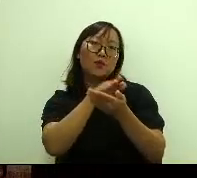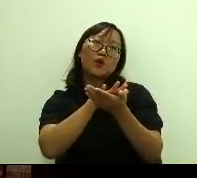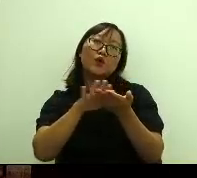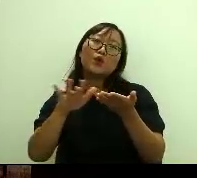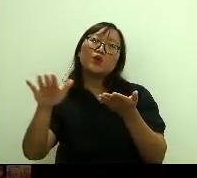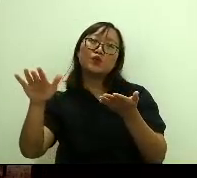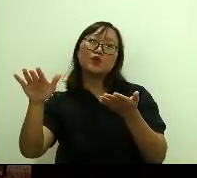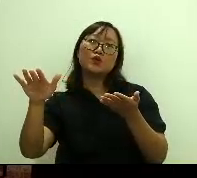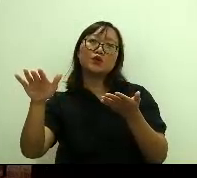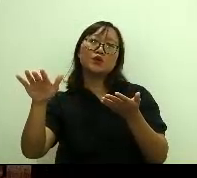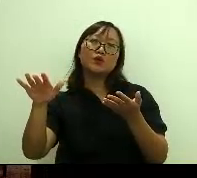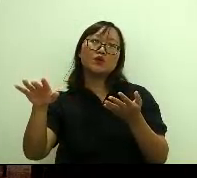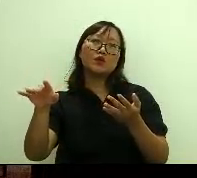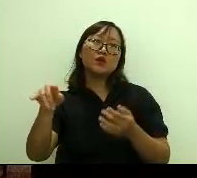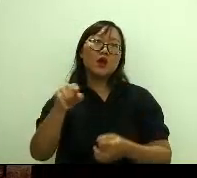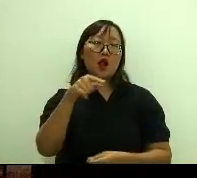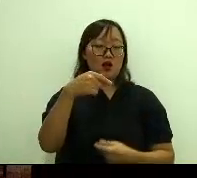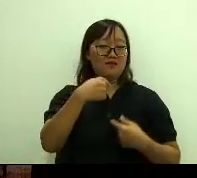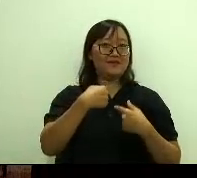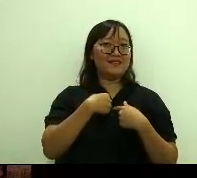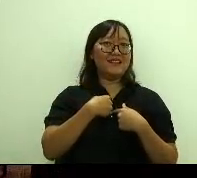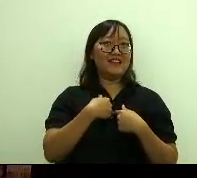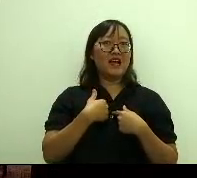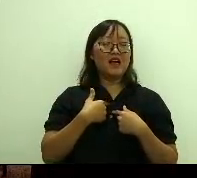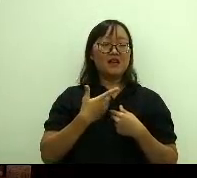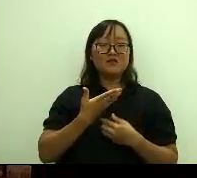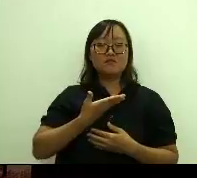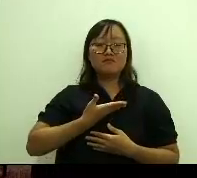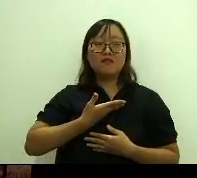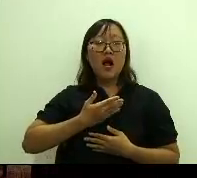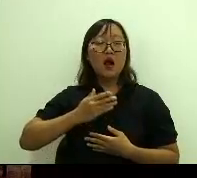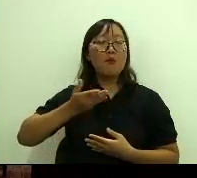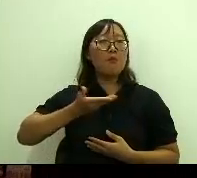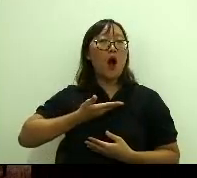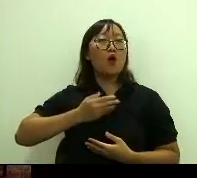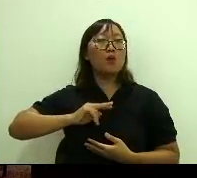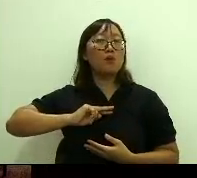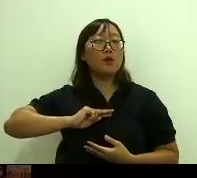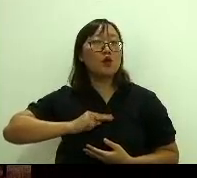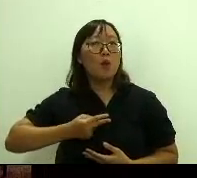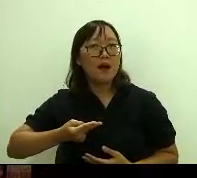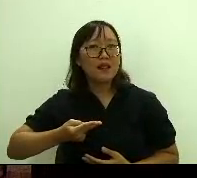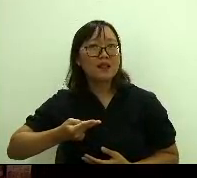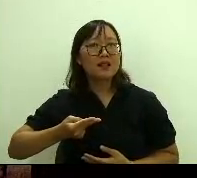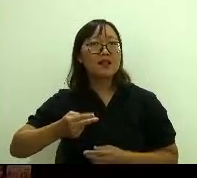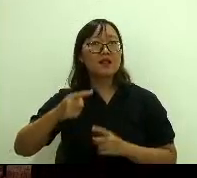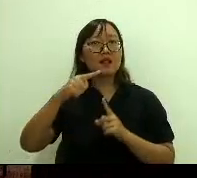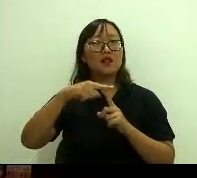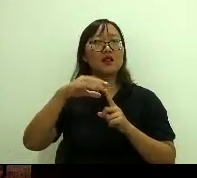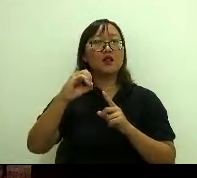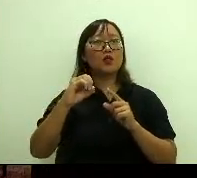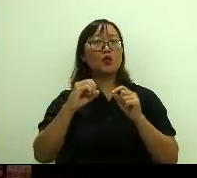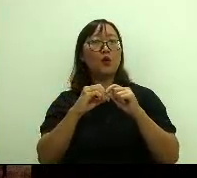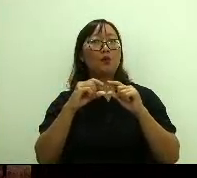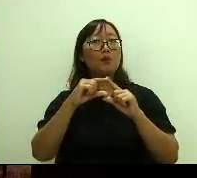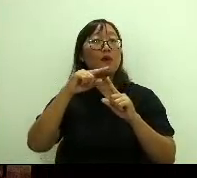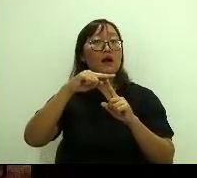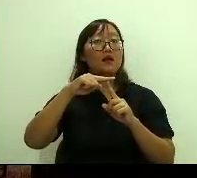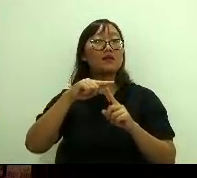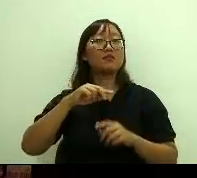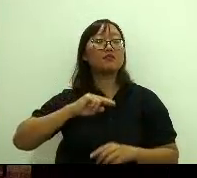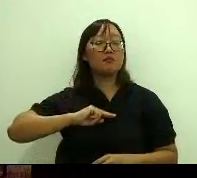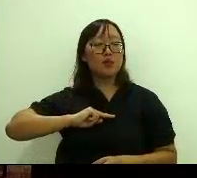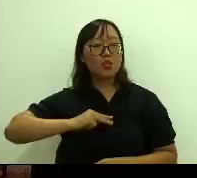ke jalurnya melalui anugerah pembenaran. Dan jika mereka bertahan dalam